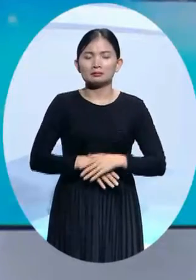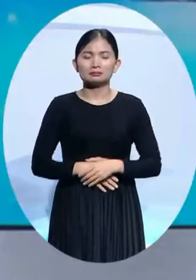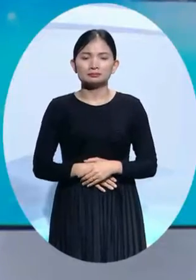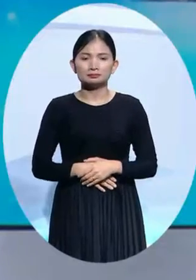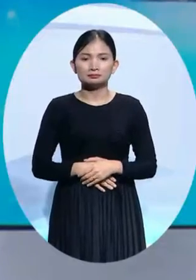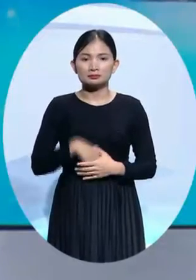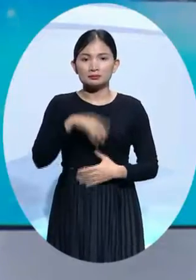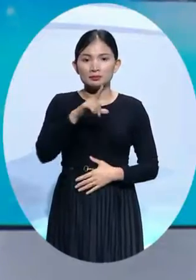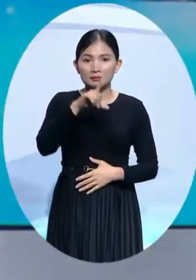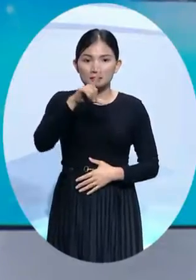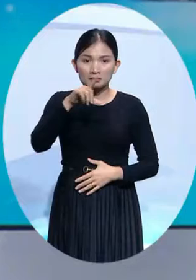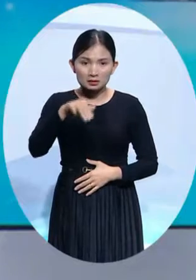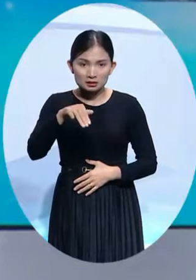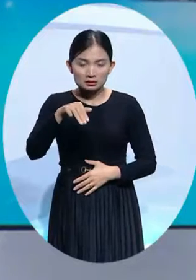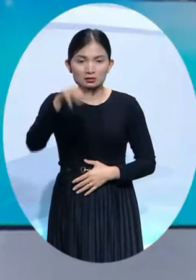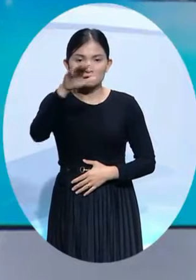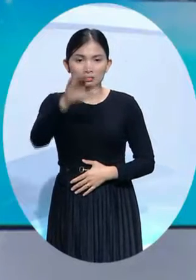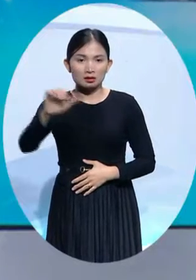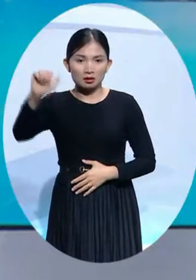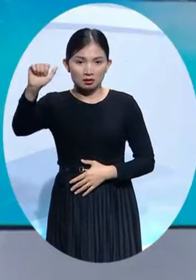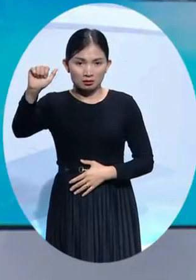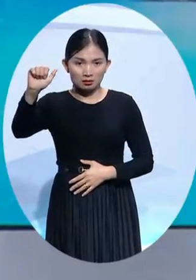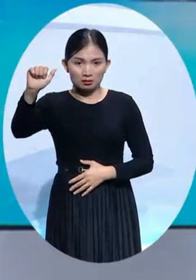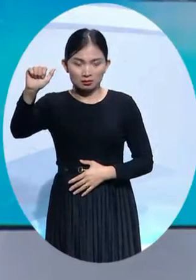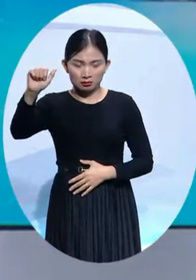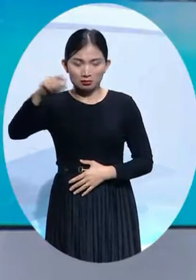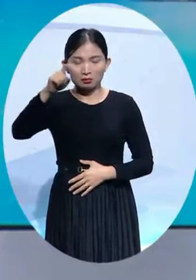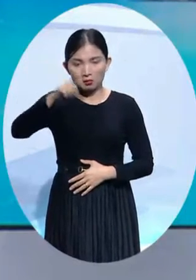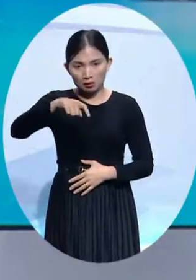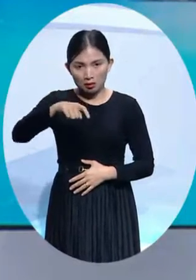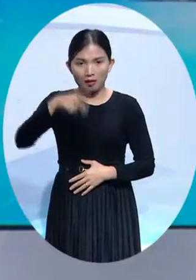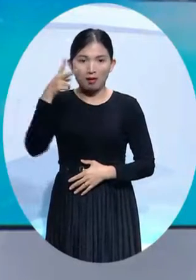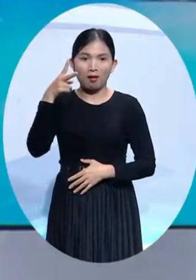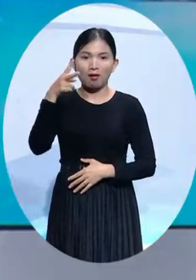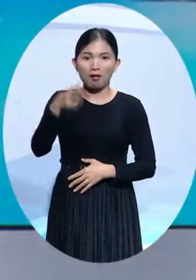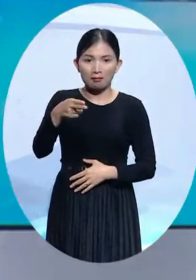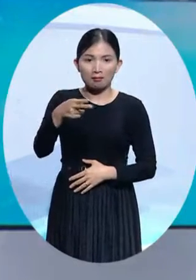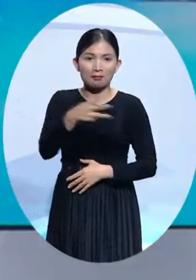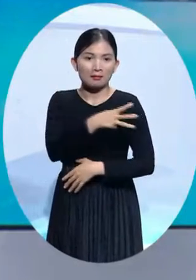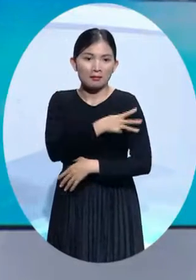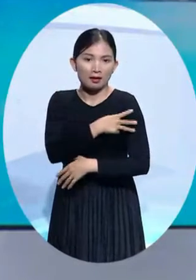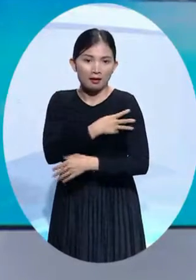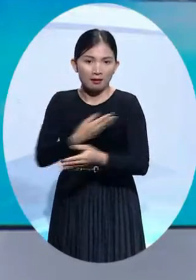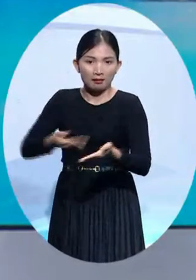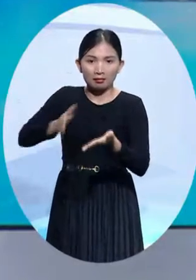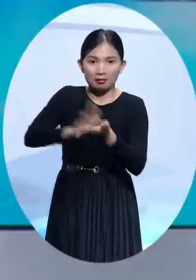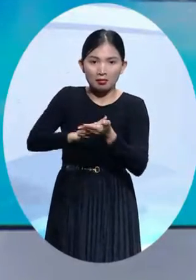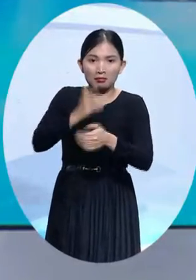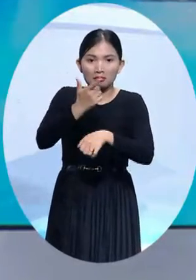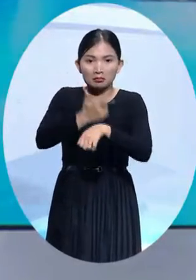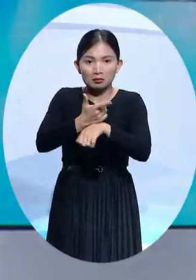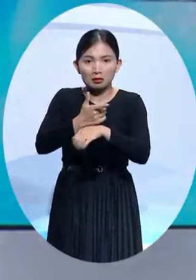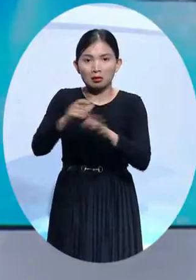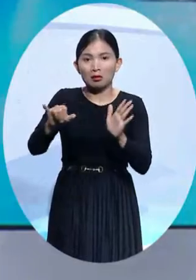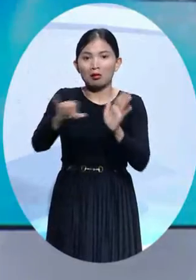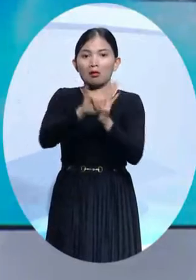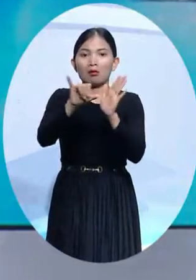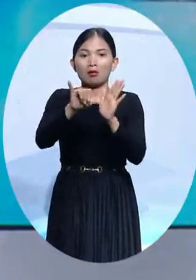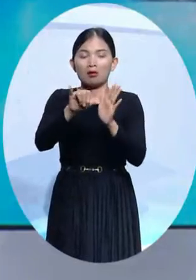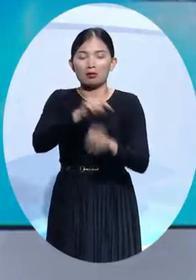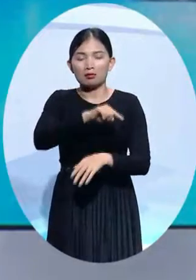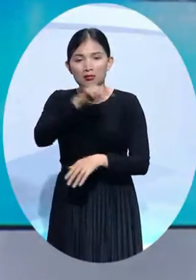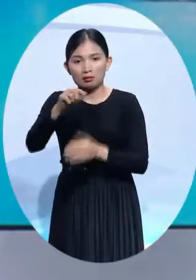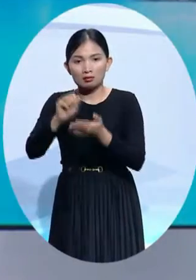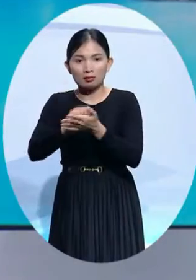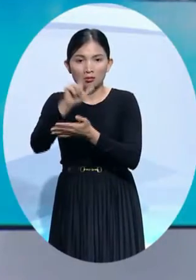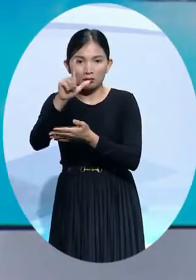Liên minh châu Âu đã gia hạn các biện pháp cấm vận đối với Nga thêm 6 tháng, cho đến ngày 31 tháng 1 năm 2023. Đây là thông